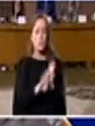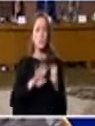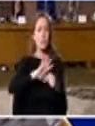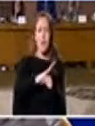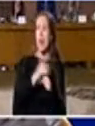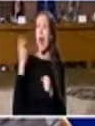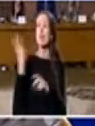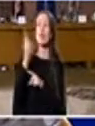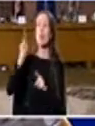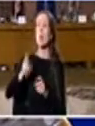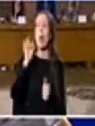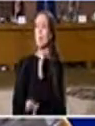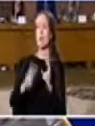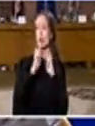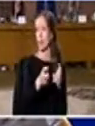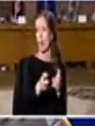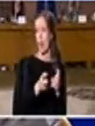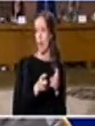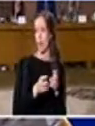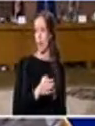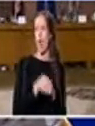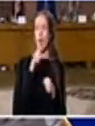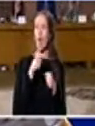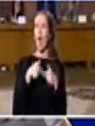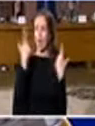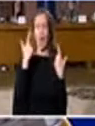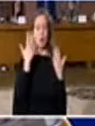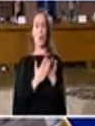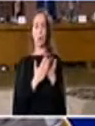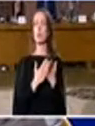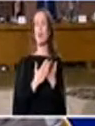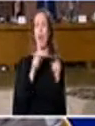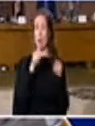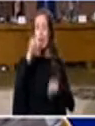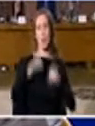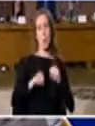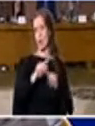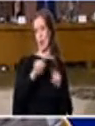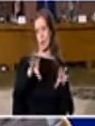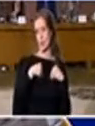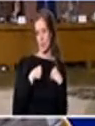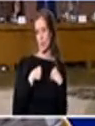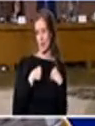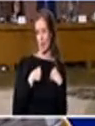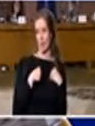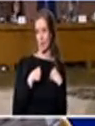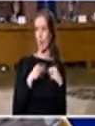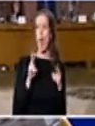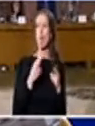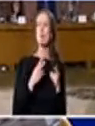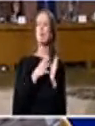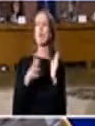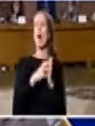brza i odlučna, čime će se poslati jasna poruka da ovakvo ponašanje nije prihvatljivo i ne može i neće